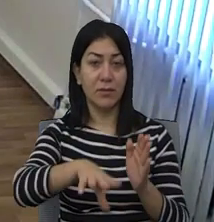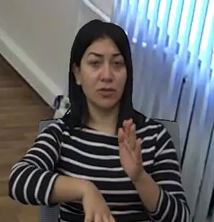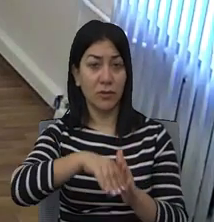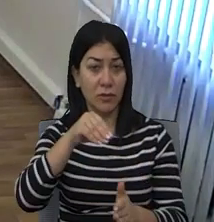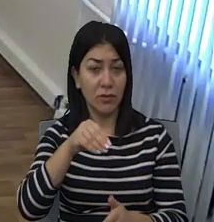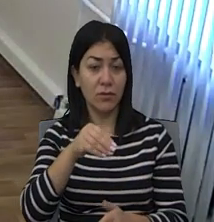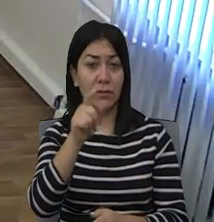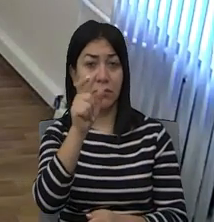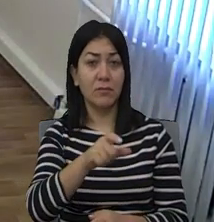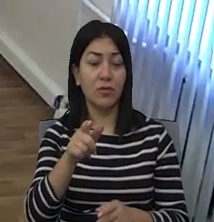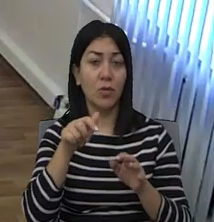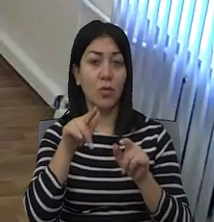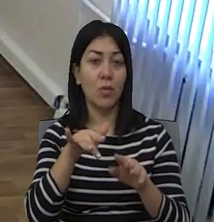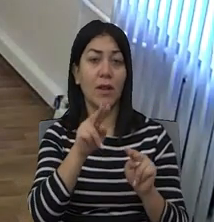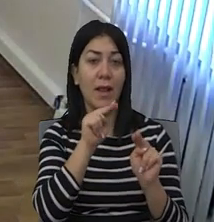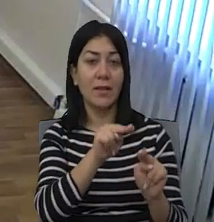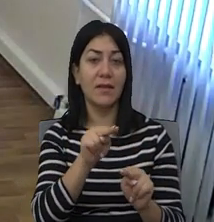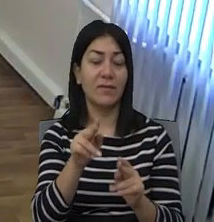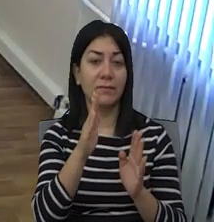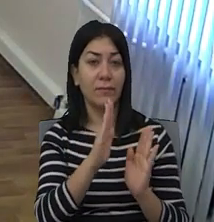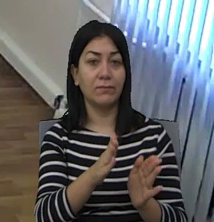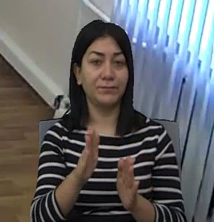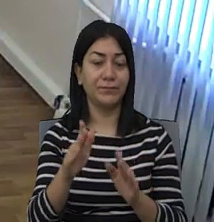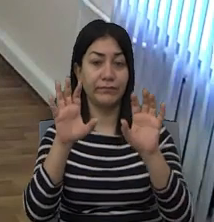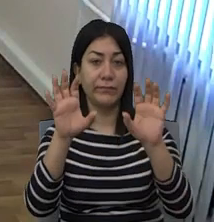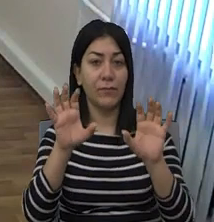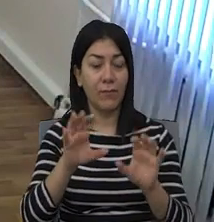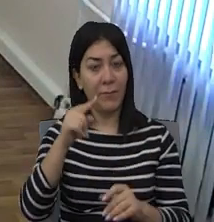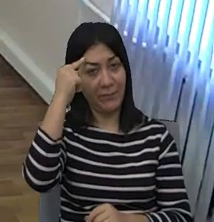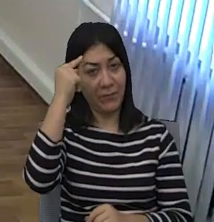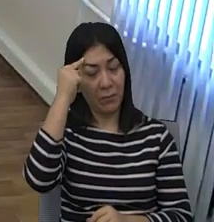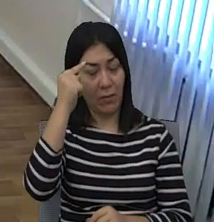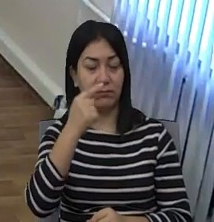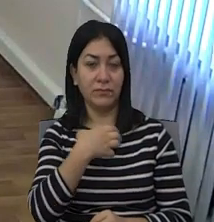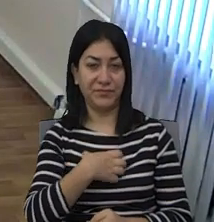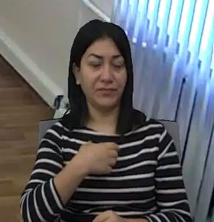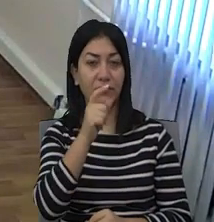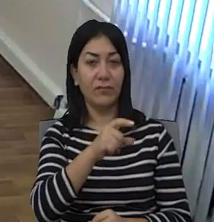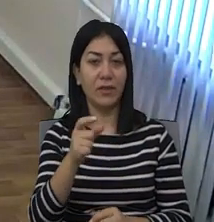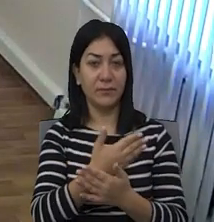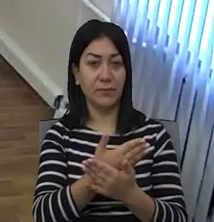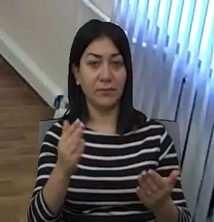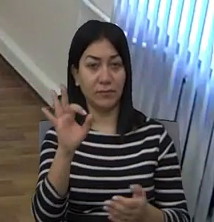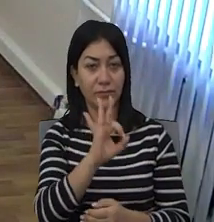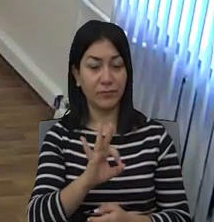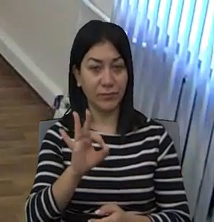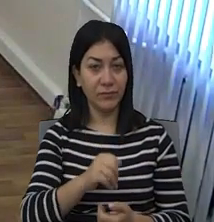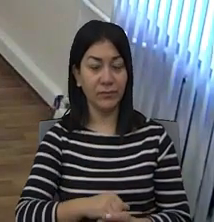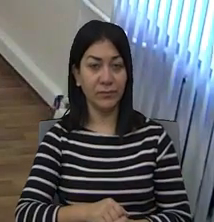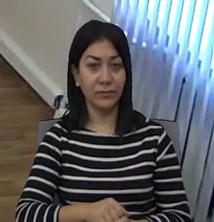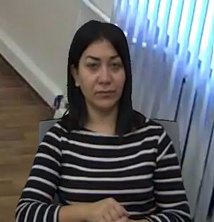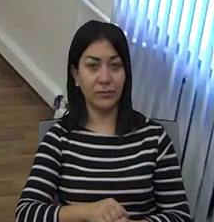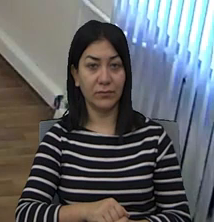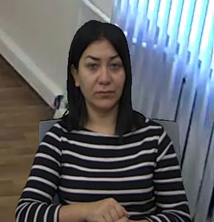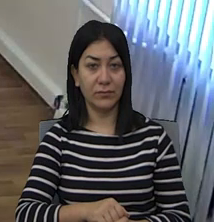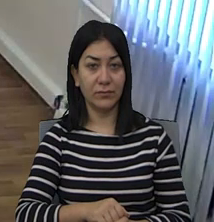եւ վերջիններիս գործունեությունը կարգավորող օրենքների իմացությունը։ So I'm pleased that civic education is integrated